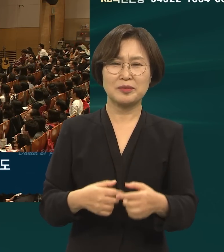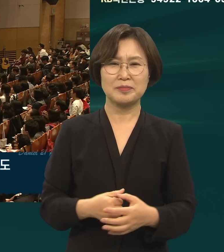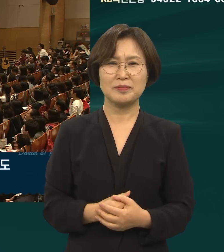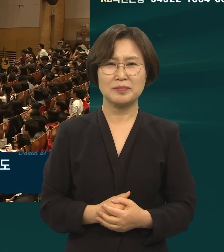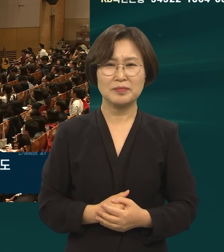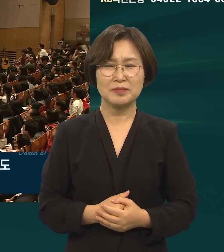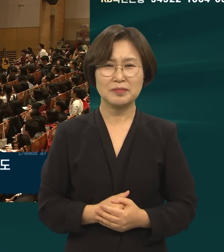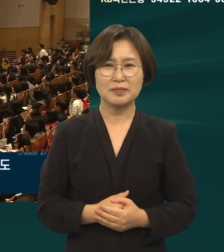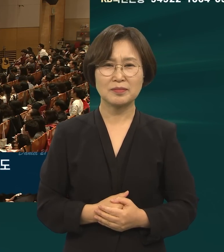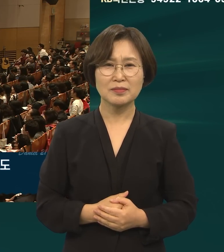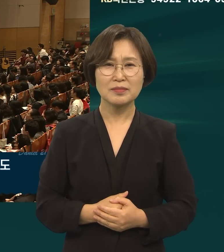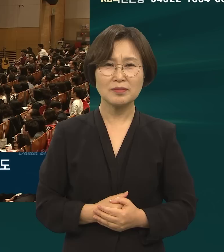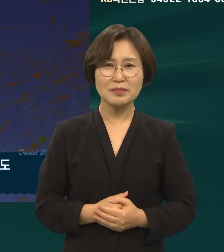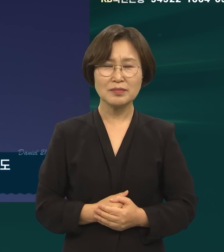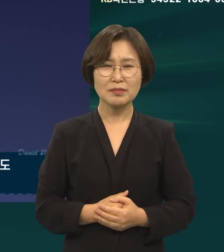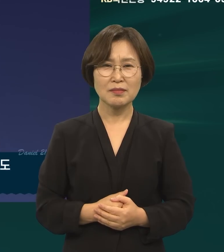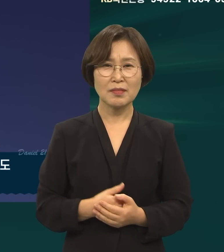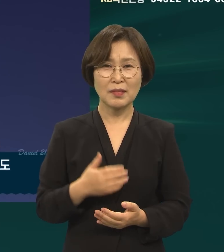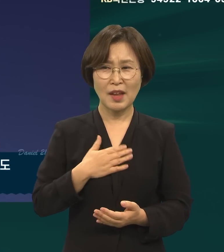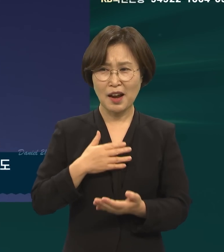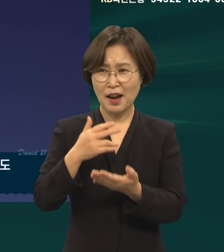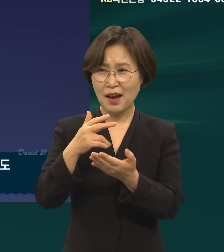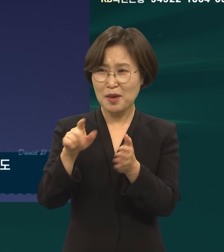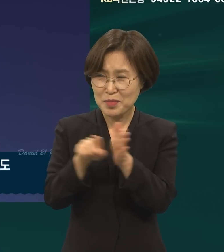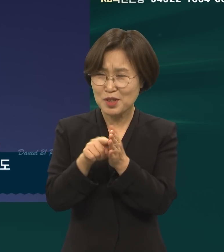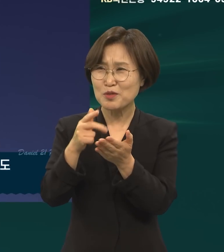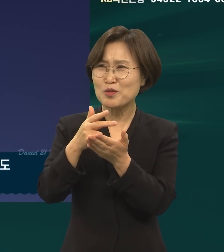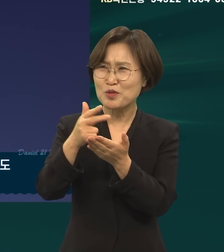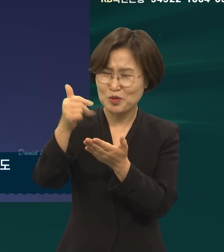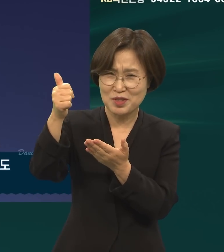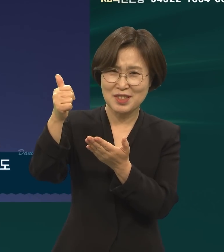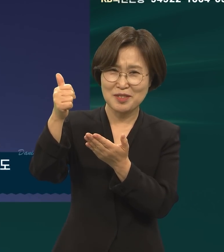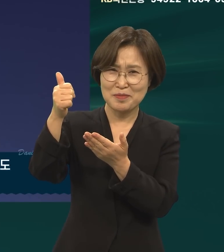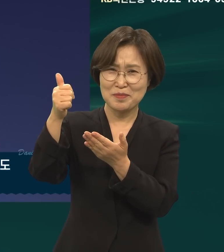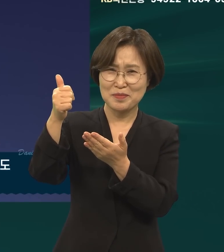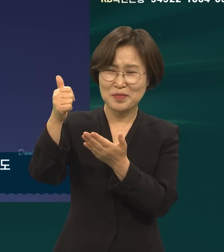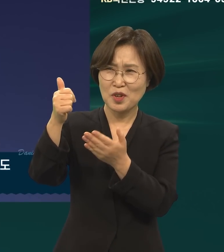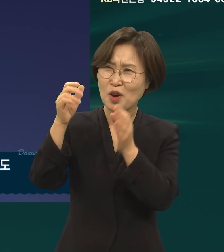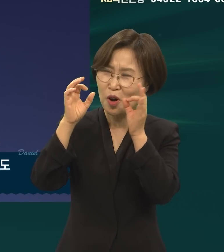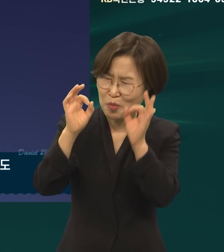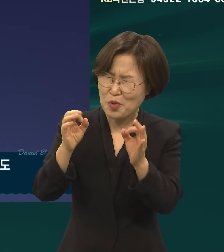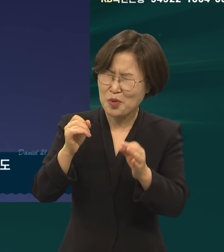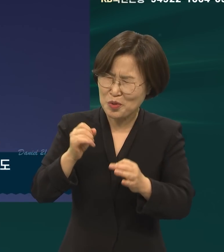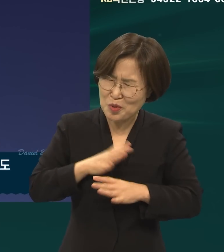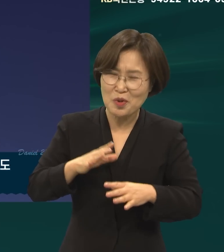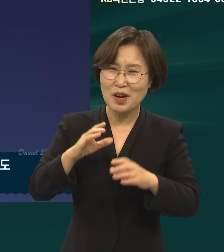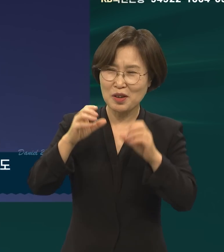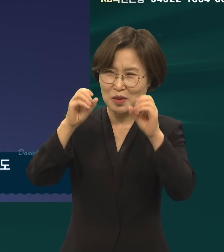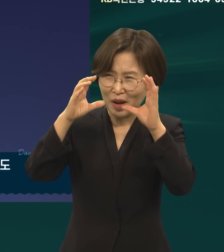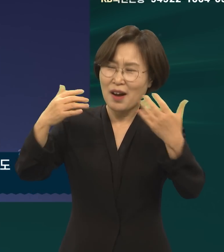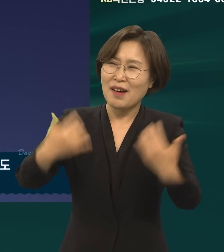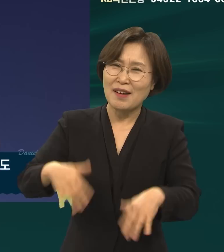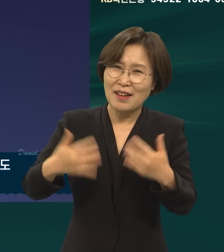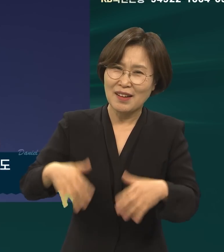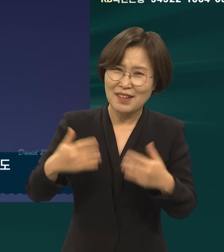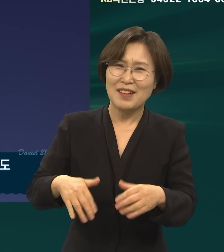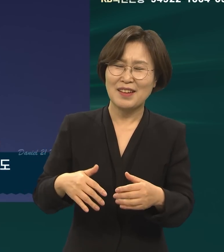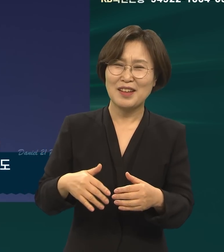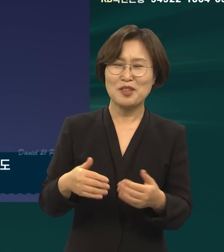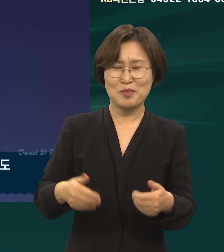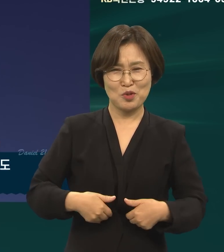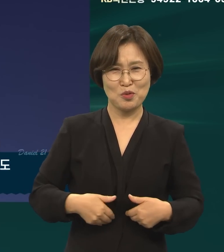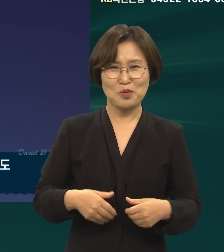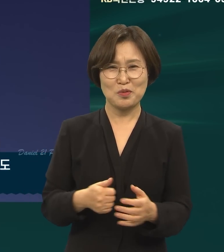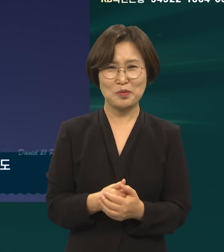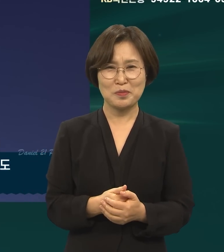아멘. 우리가 믿는 주님은 이런 분이기 때문에 여러분 매일 놀라셔야 합니다. 아멘. 저는 그래서 이런 걸 좋아해요. 예배드리기